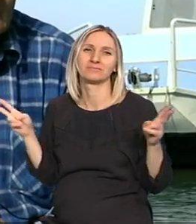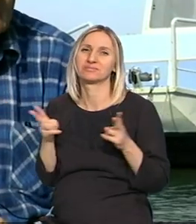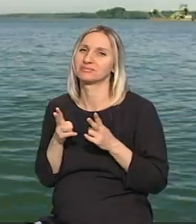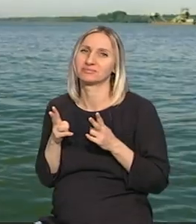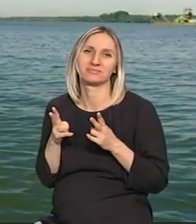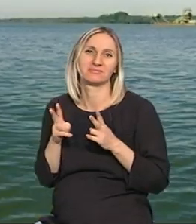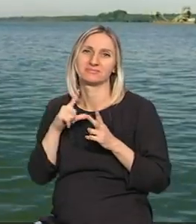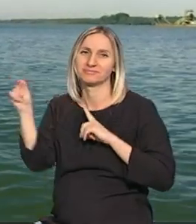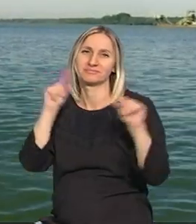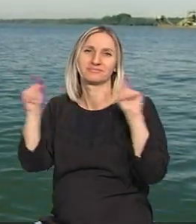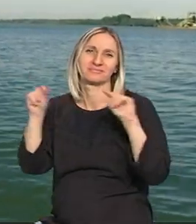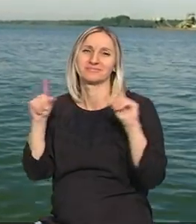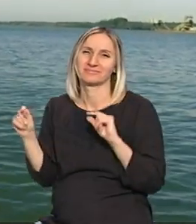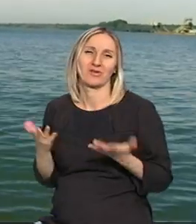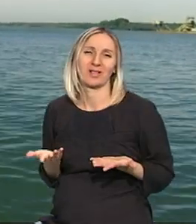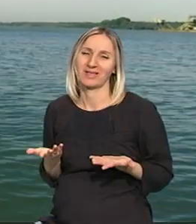grad.